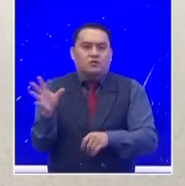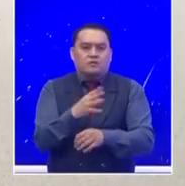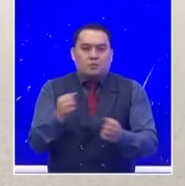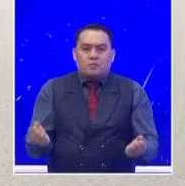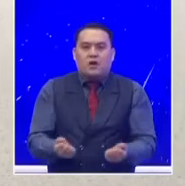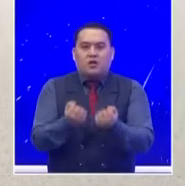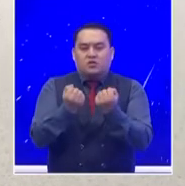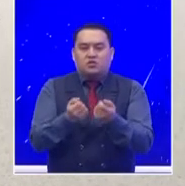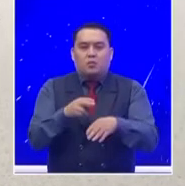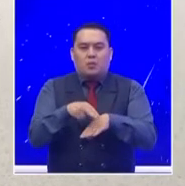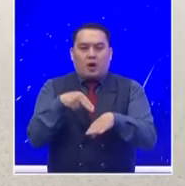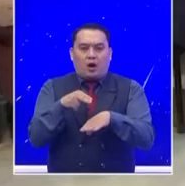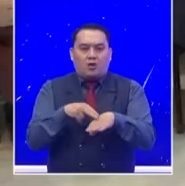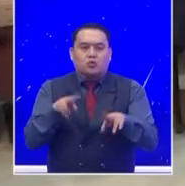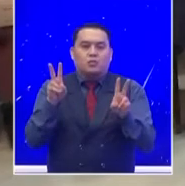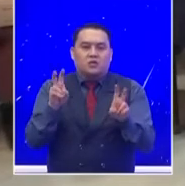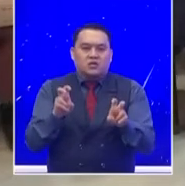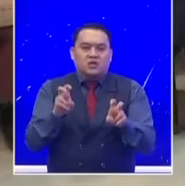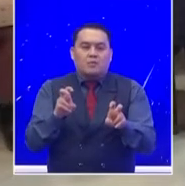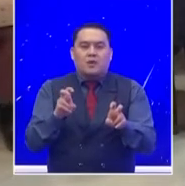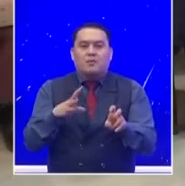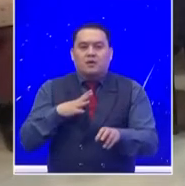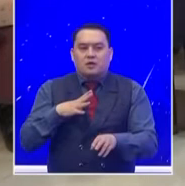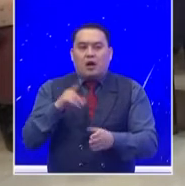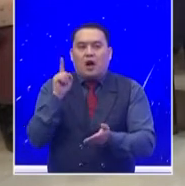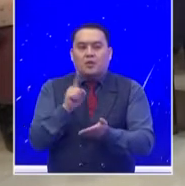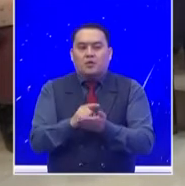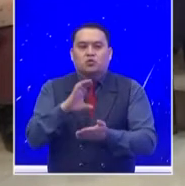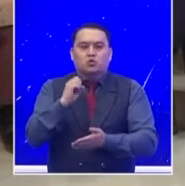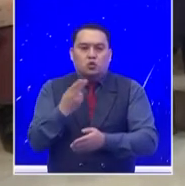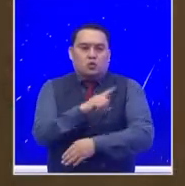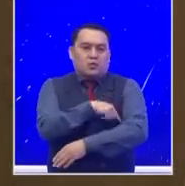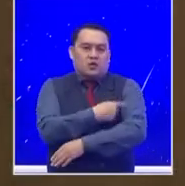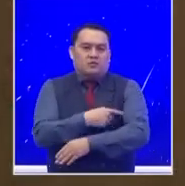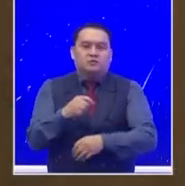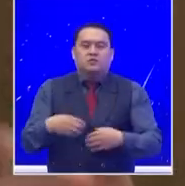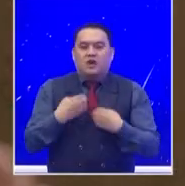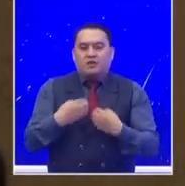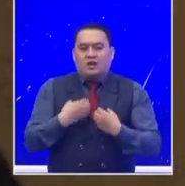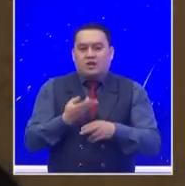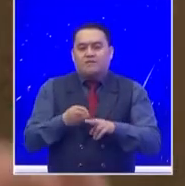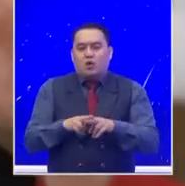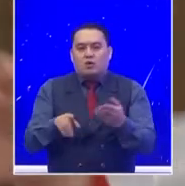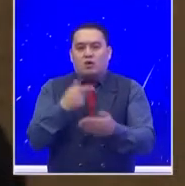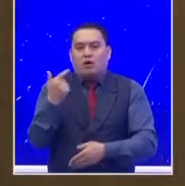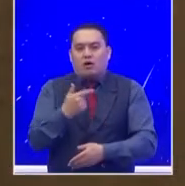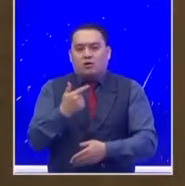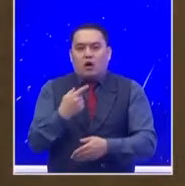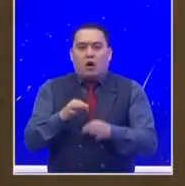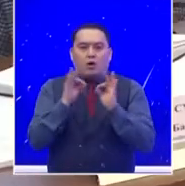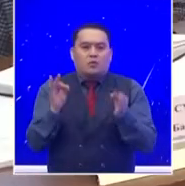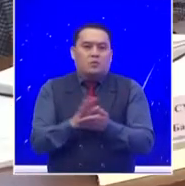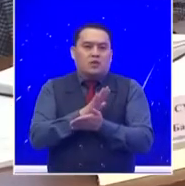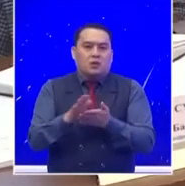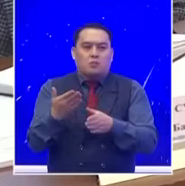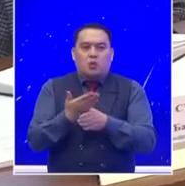поддержали правоохранители. Затронули пришедшие и тему касательно обязательного социального медицинского страхования и гарантированного объема